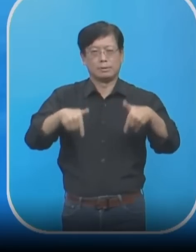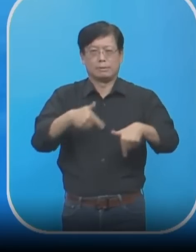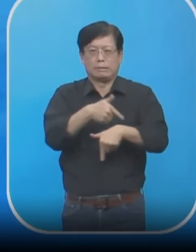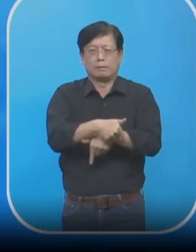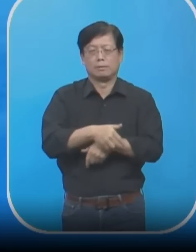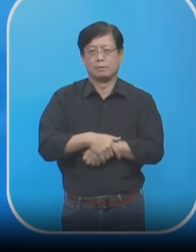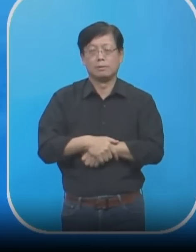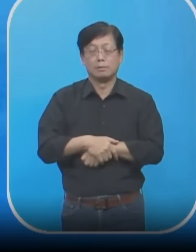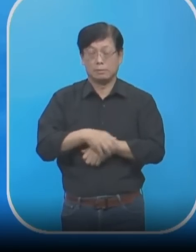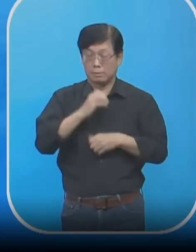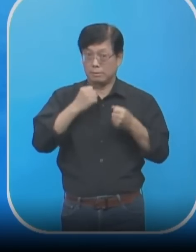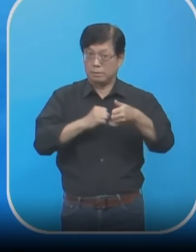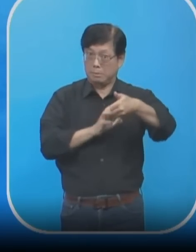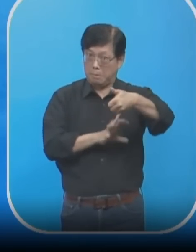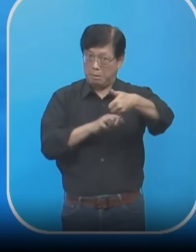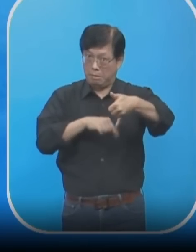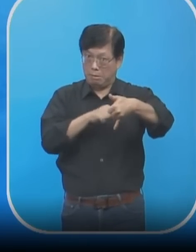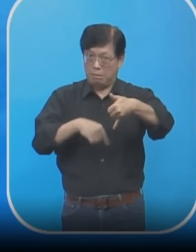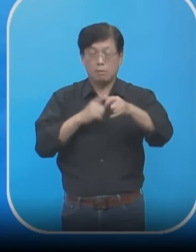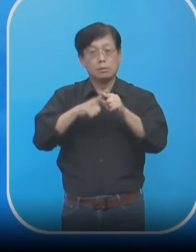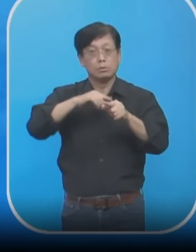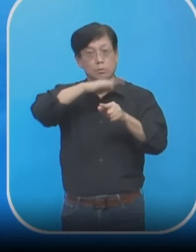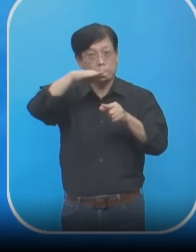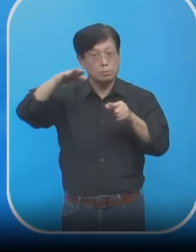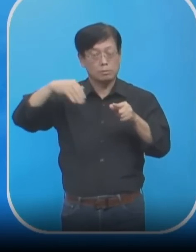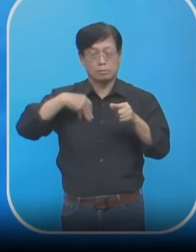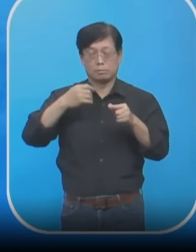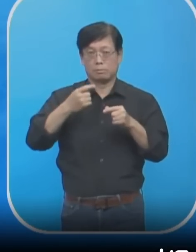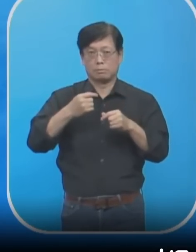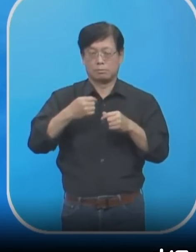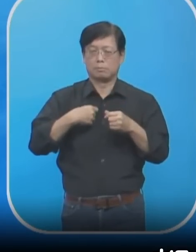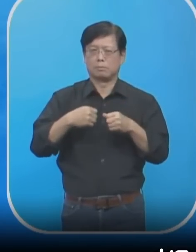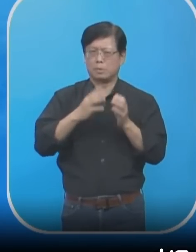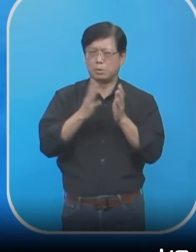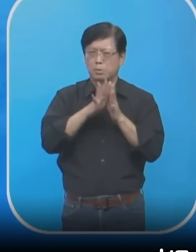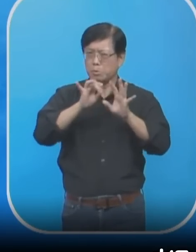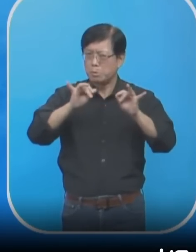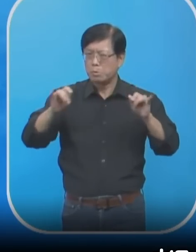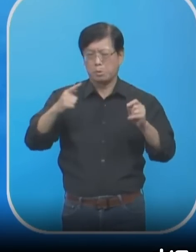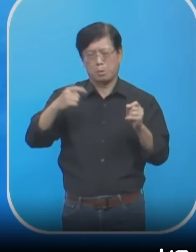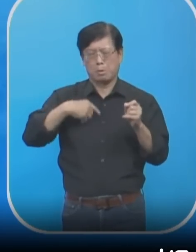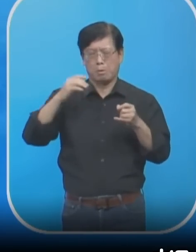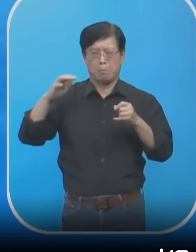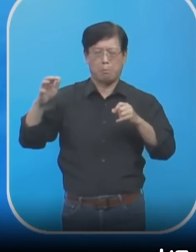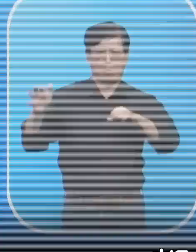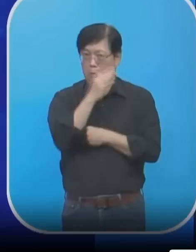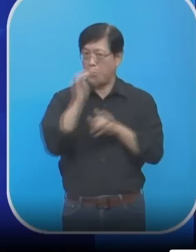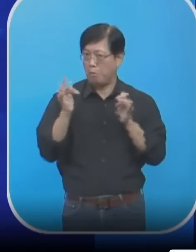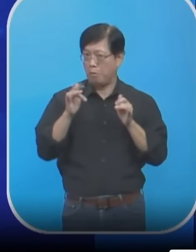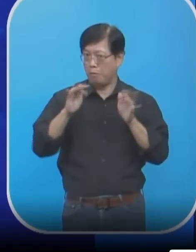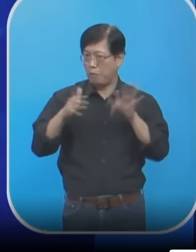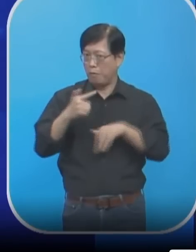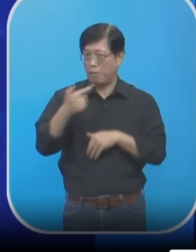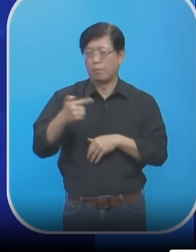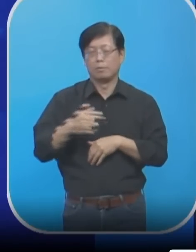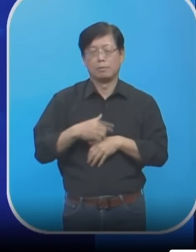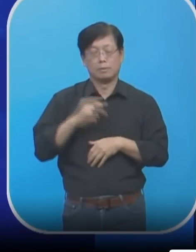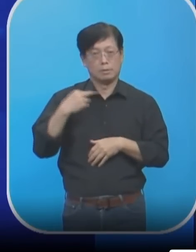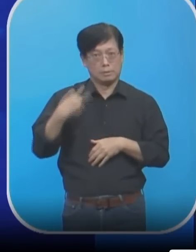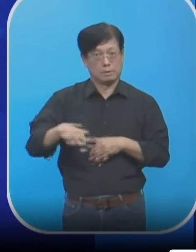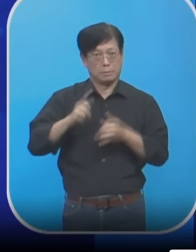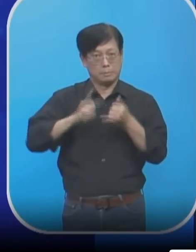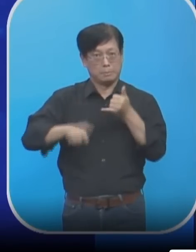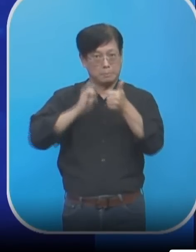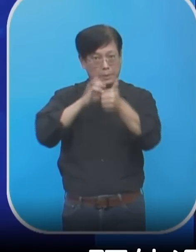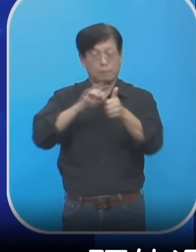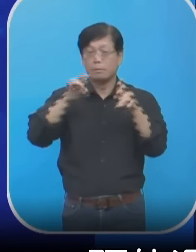带，那在台湾西南侧这边中央山脉以西的陆地都会有比较显著的风势出现。最后呢，也要提醒呢，目